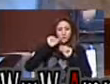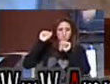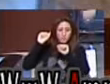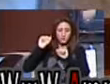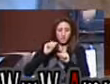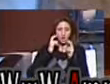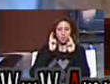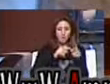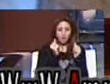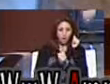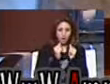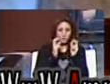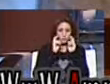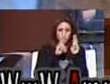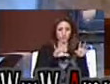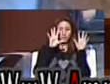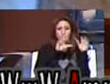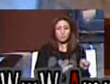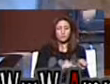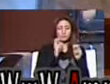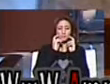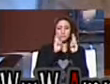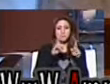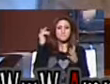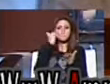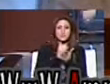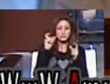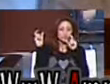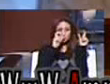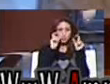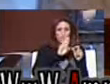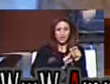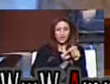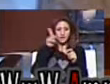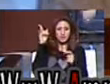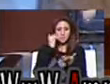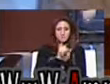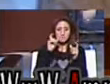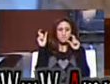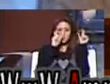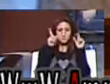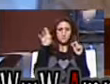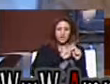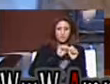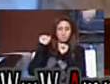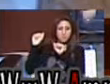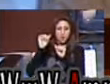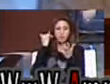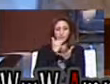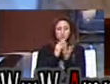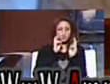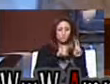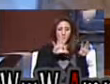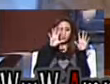منطقة عسكرية هي اللي بتراقب المنطقة او المكان نفسه بيتم مراقبته من القوات المسلحة.